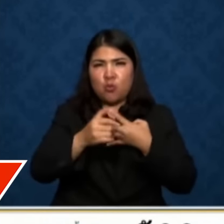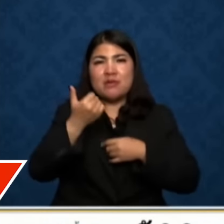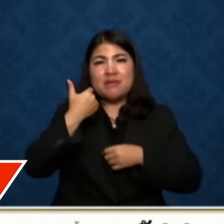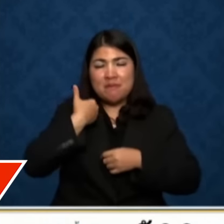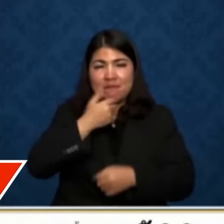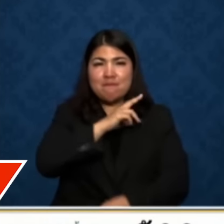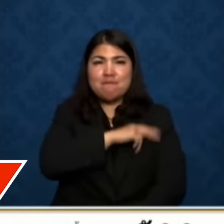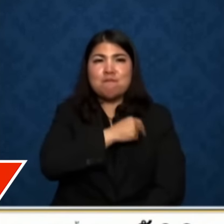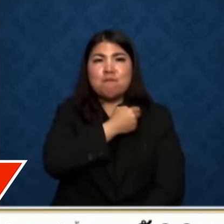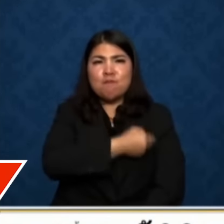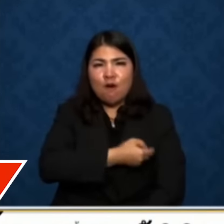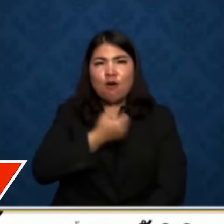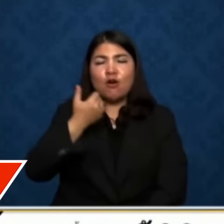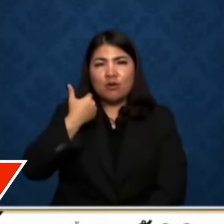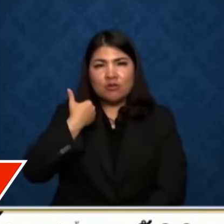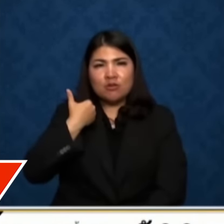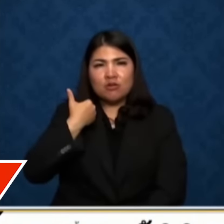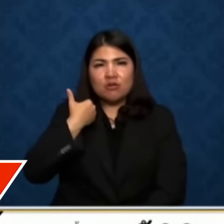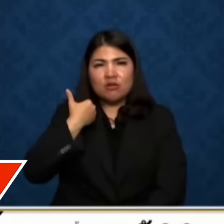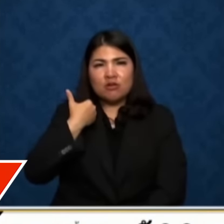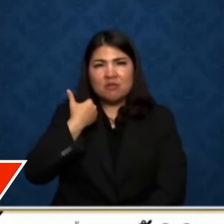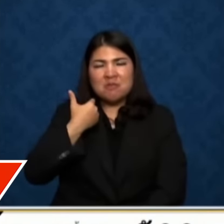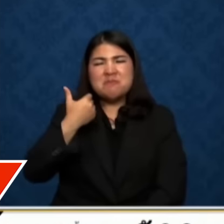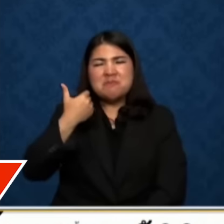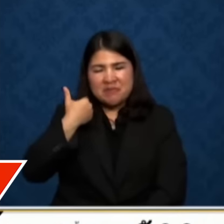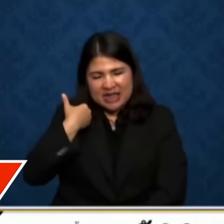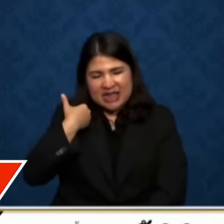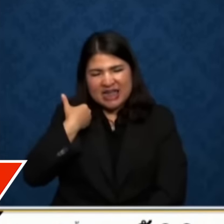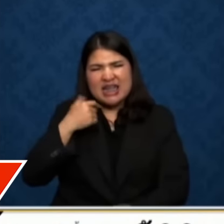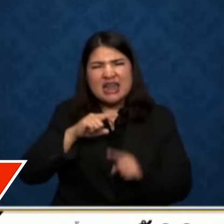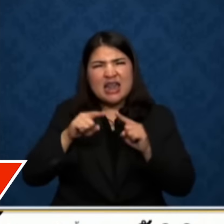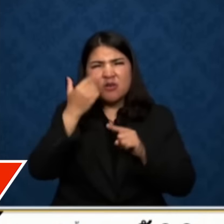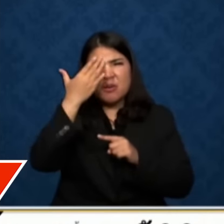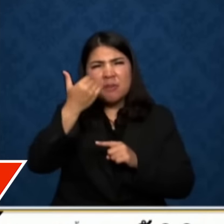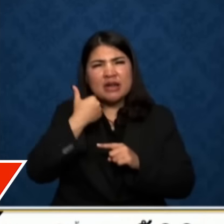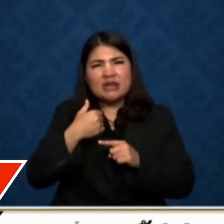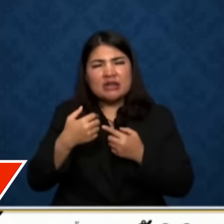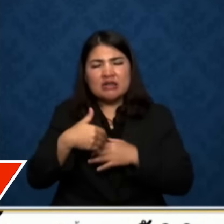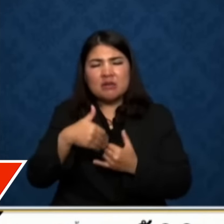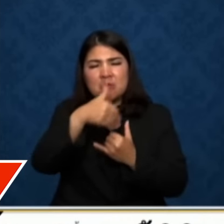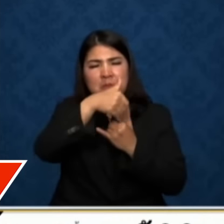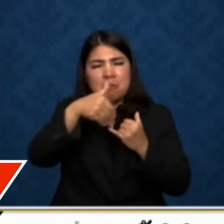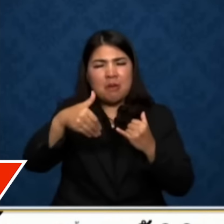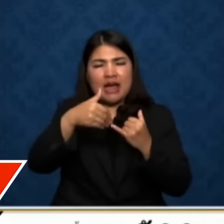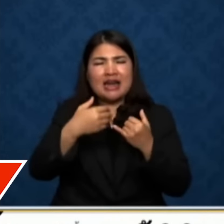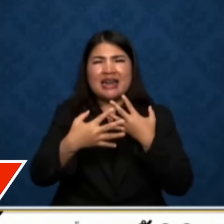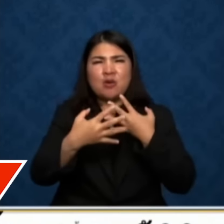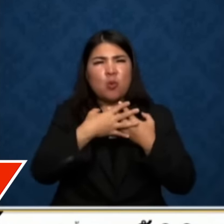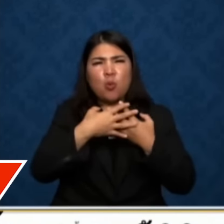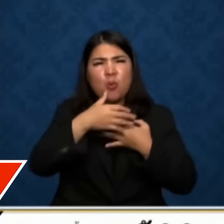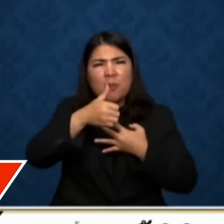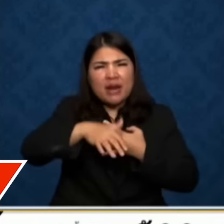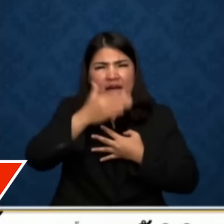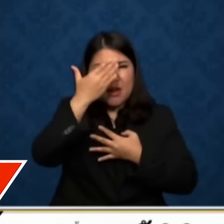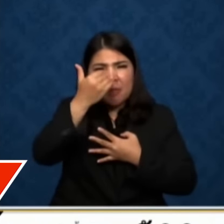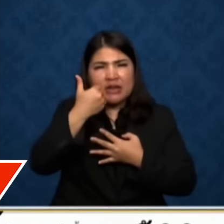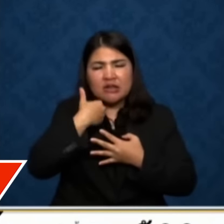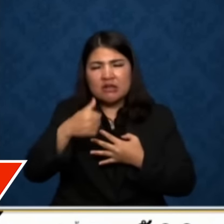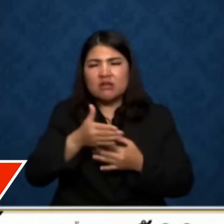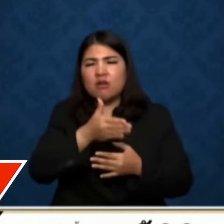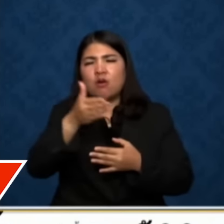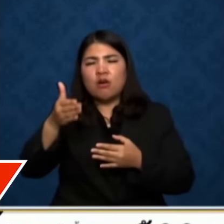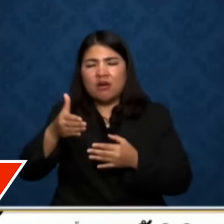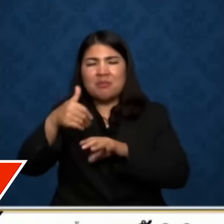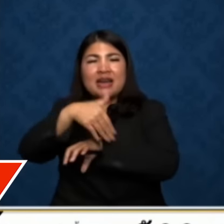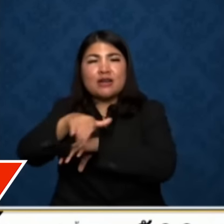ถมีผมจะไม่ถามว่ามีมั้ยนะครับแต่มีแล้วทำไมถึงผ่าไม่ได้ทำไมถึงต้องมาเป็น elective case ที่โรงพยาบาล